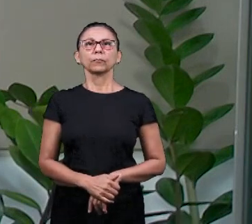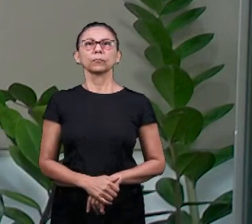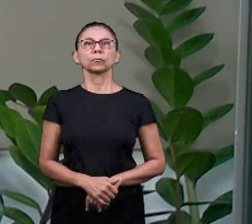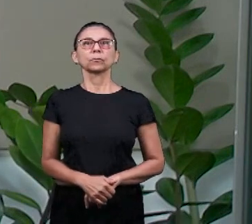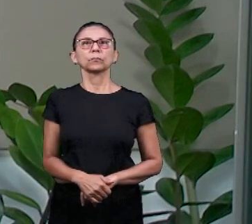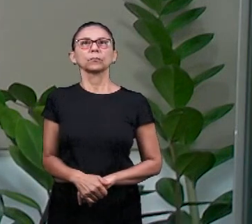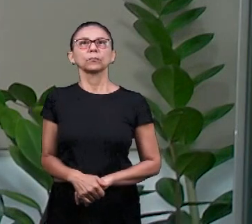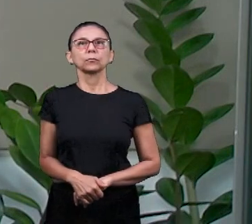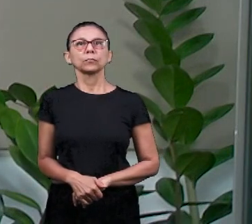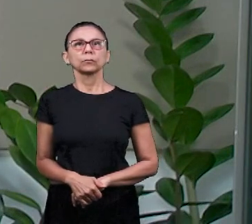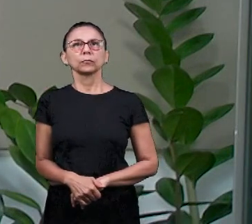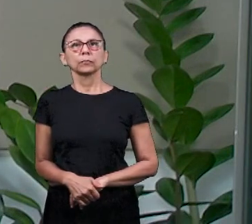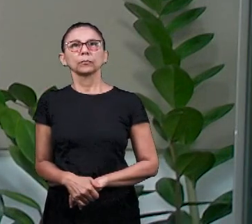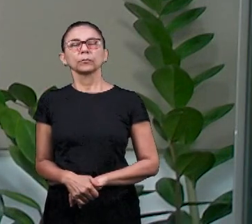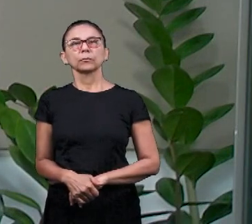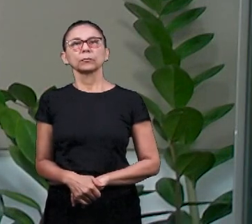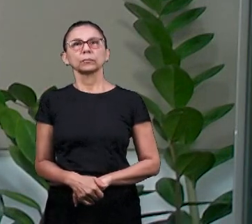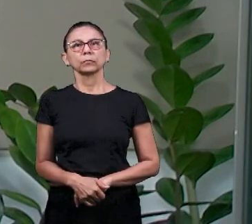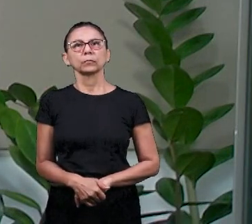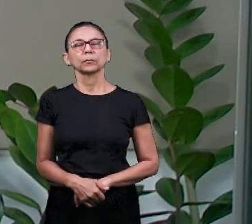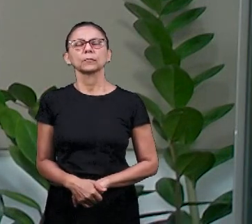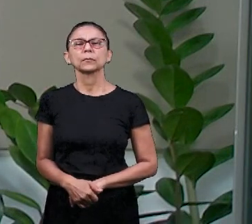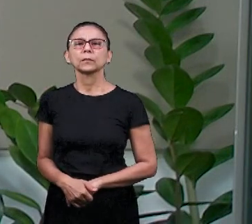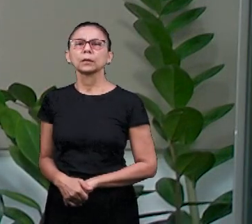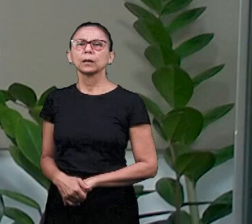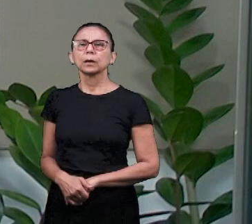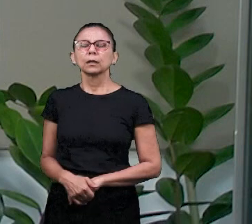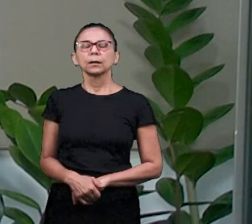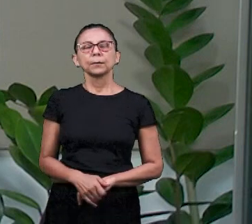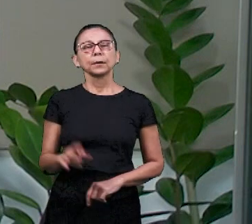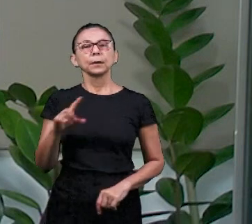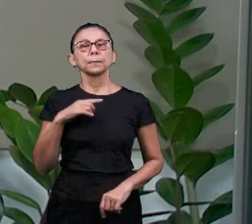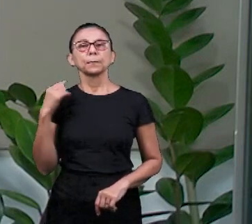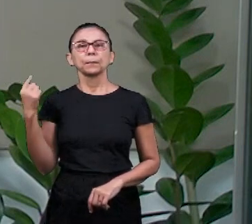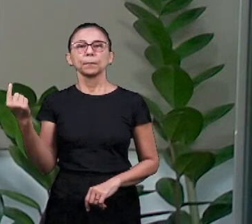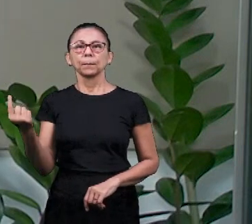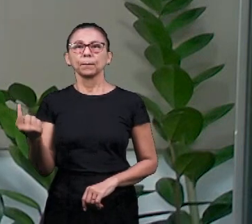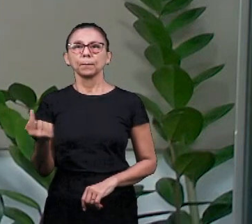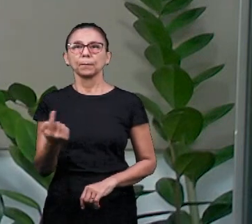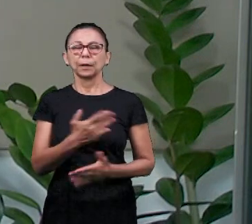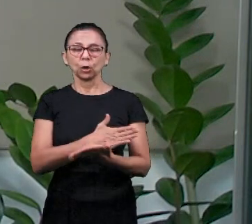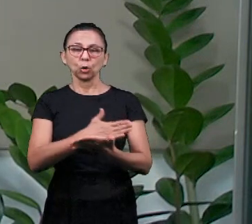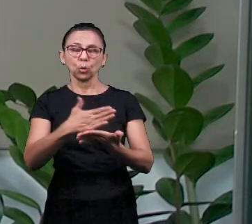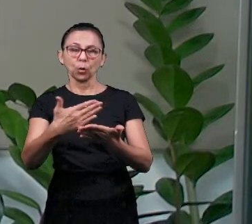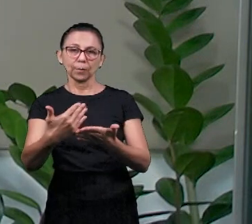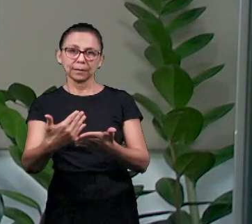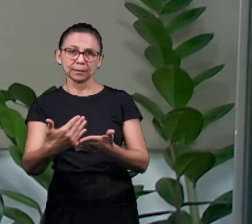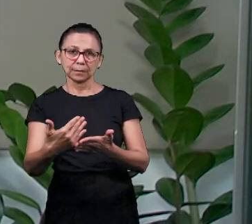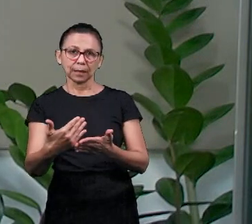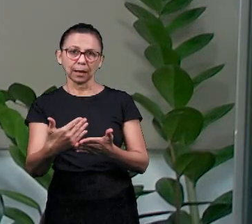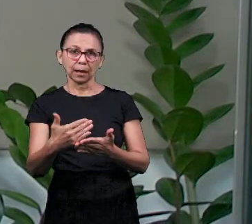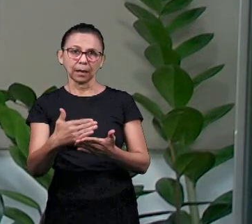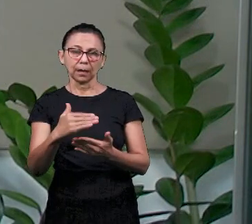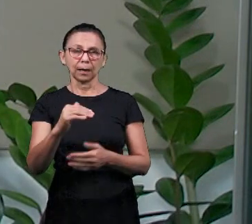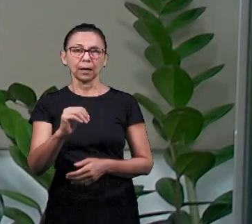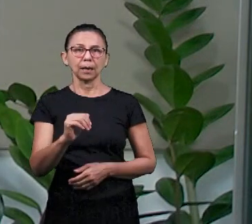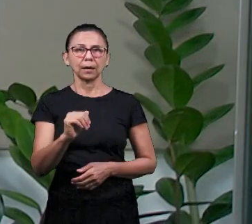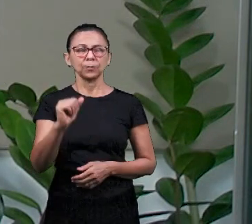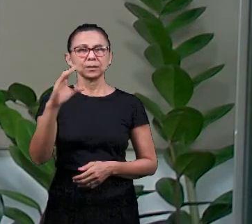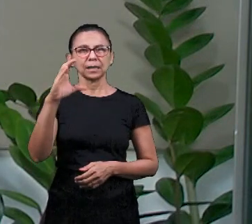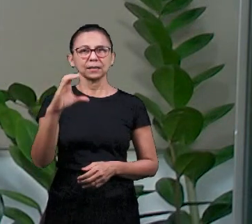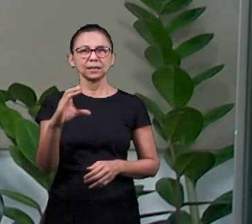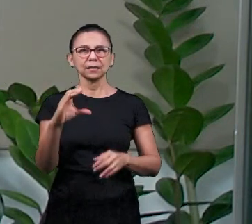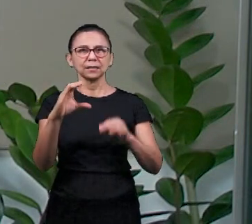l'homme, afin qu'il puisse comprendre et entrer dans l'apostasie, donc il s'appelle apostate. La première chose qu'il